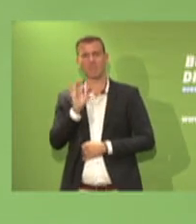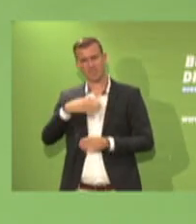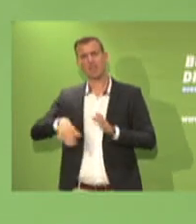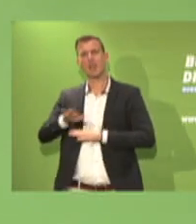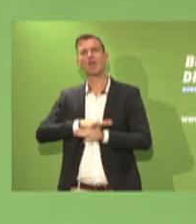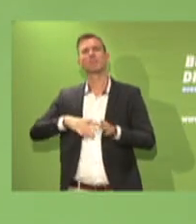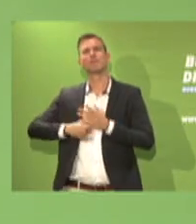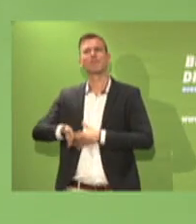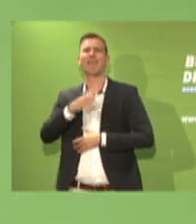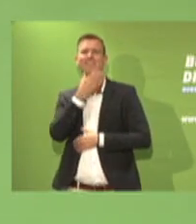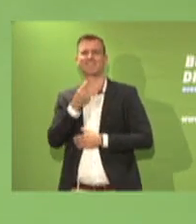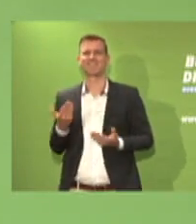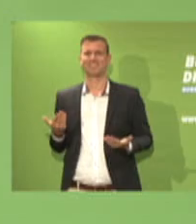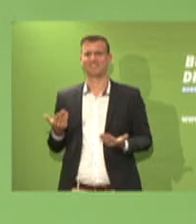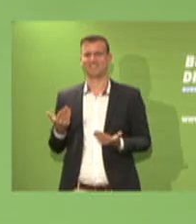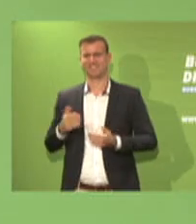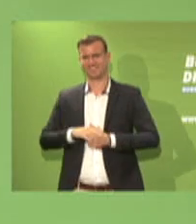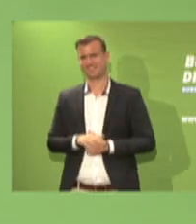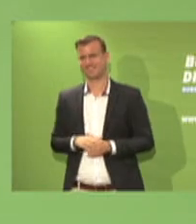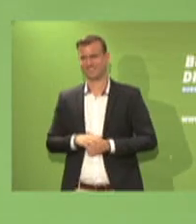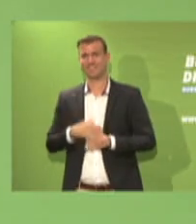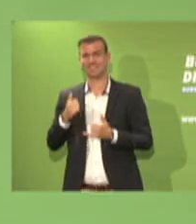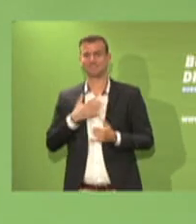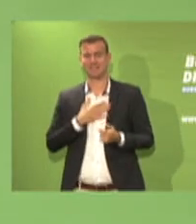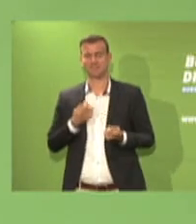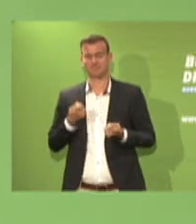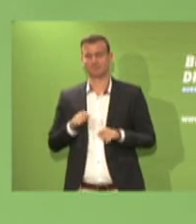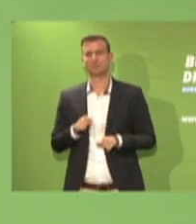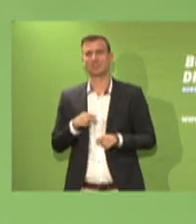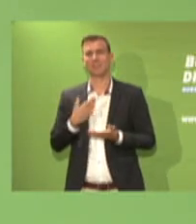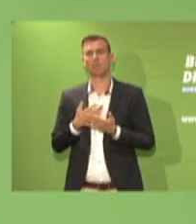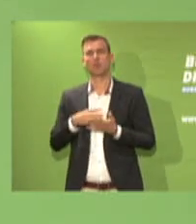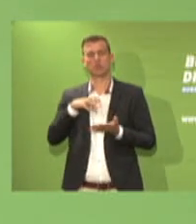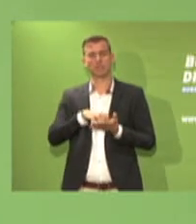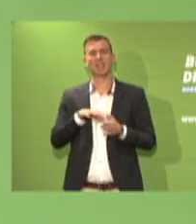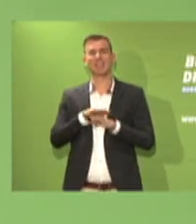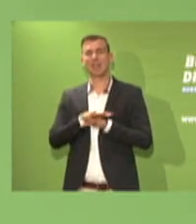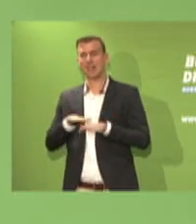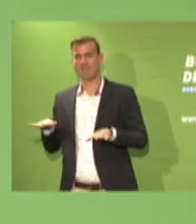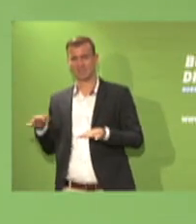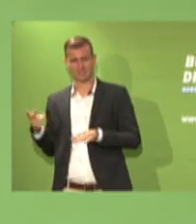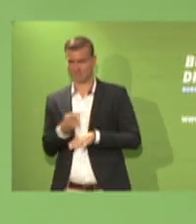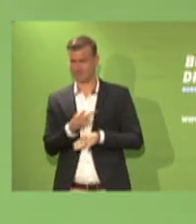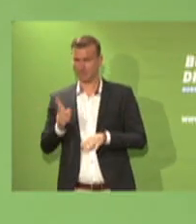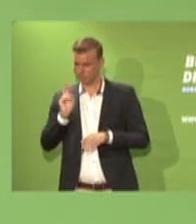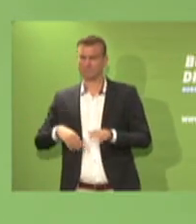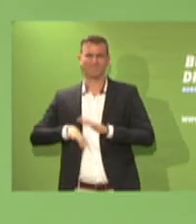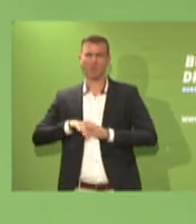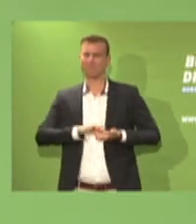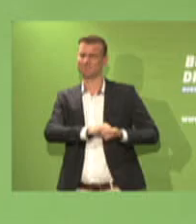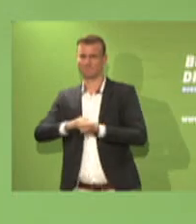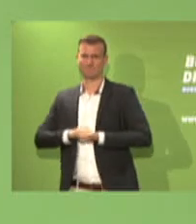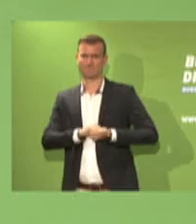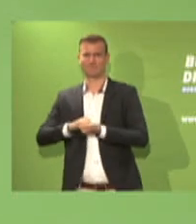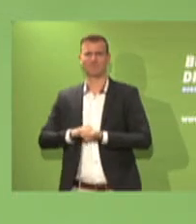attraktiv bleibt. Und deswegen sagen wir, das ist jetzt mein Schluss, auch Stadt in Land, Hand in Hand. Gerade in unserer Partei gibt es ja immer